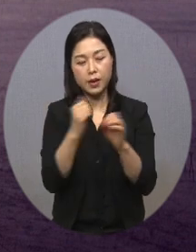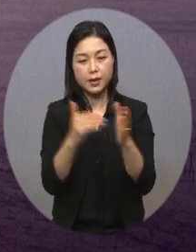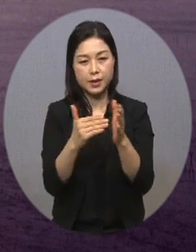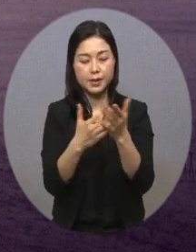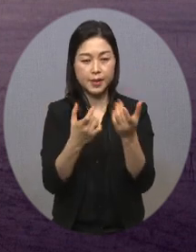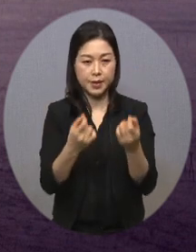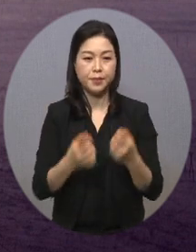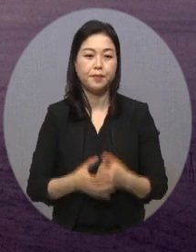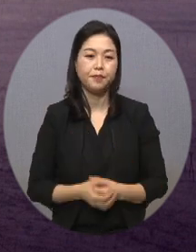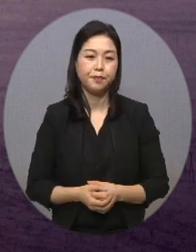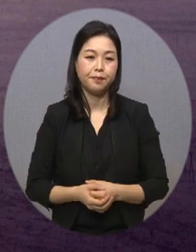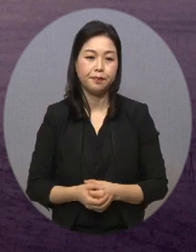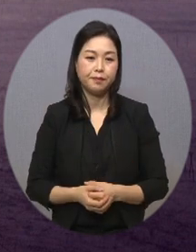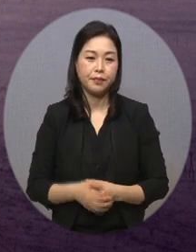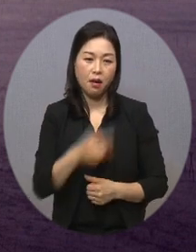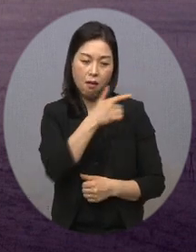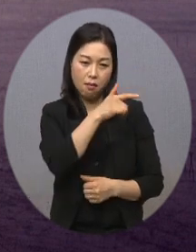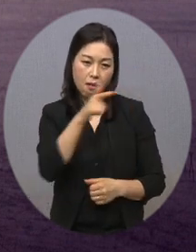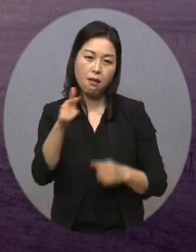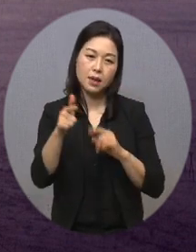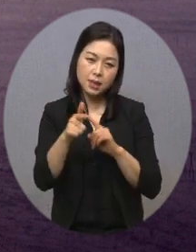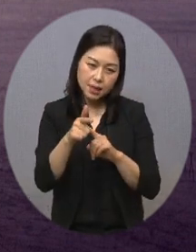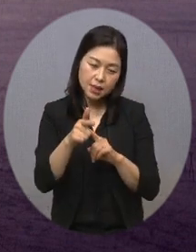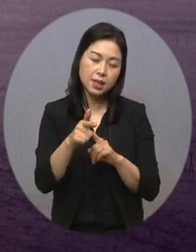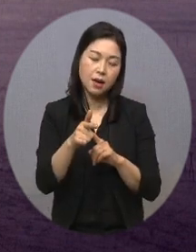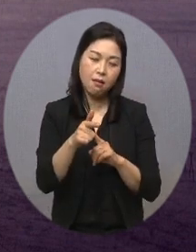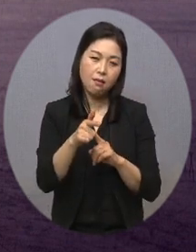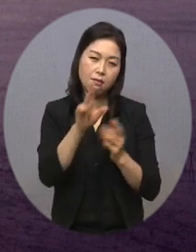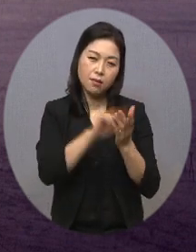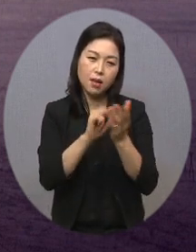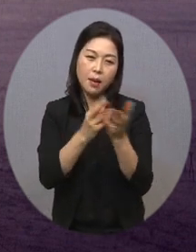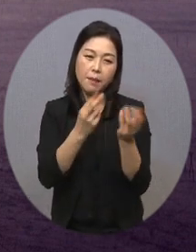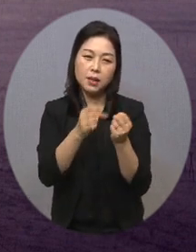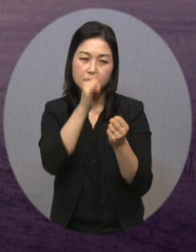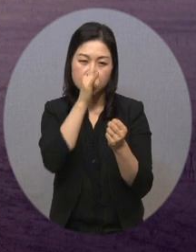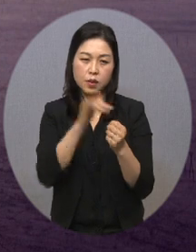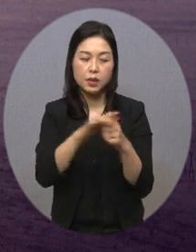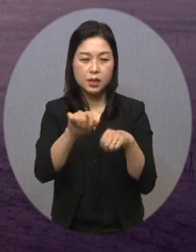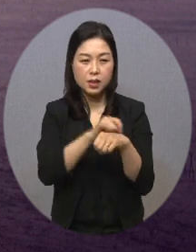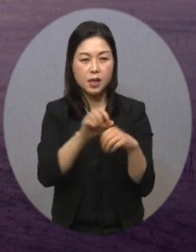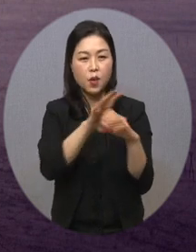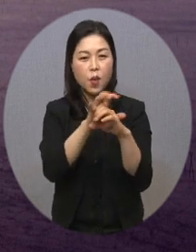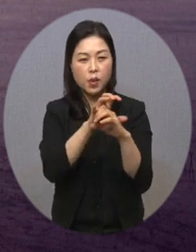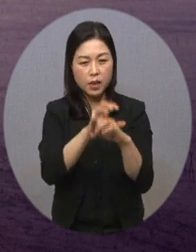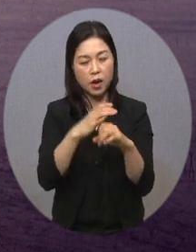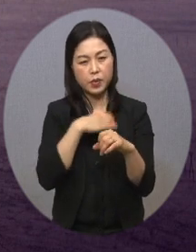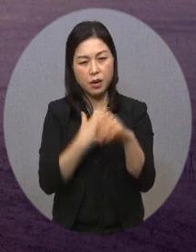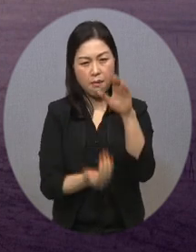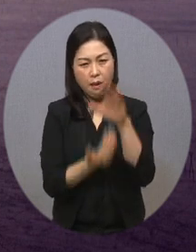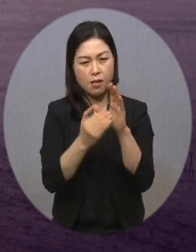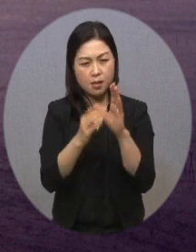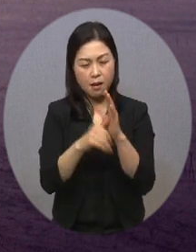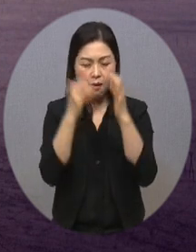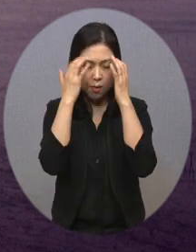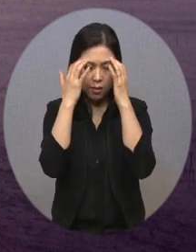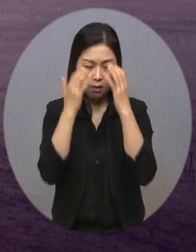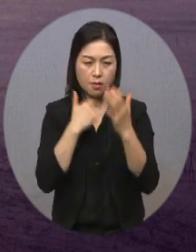같습니다. 사실은 다사다난하고 특별히 코로나 팬데믹 상황 속에서 얼마나